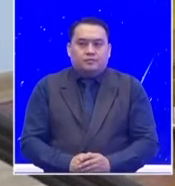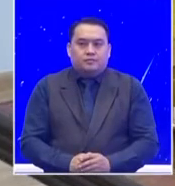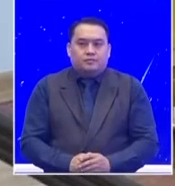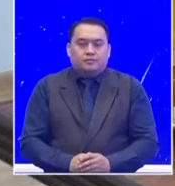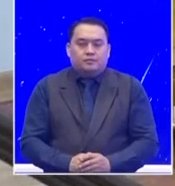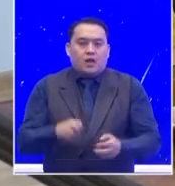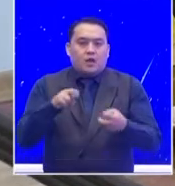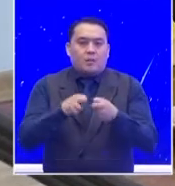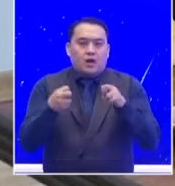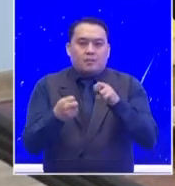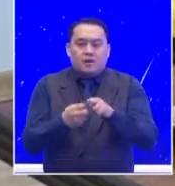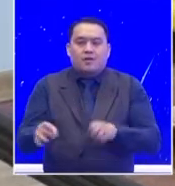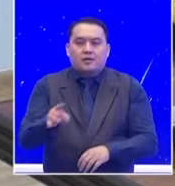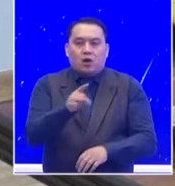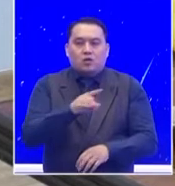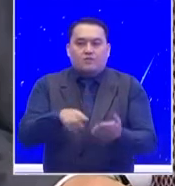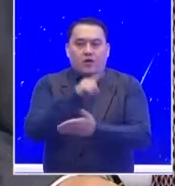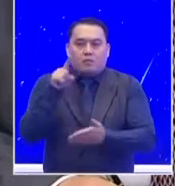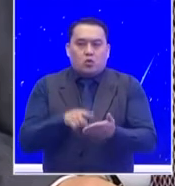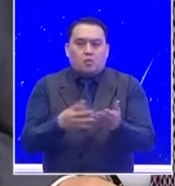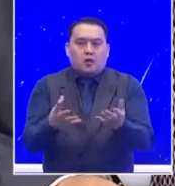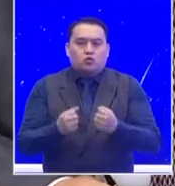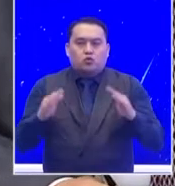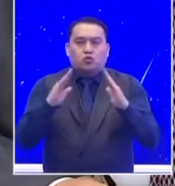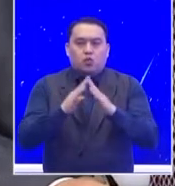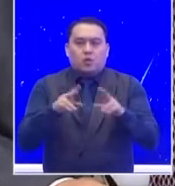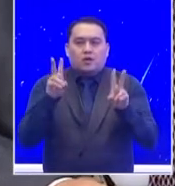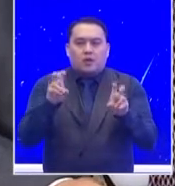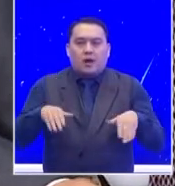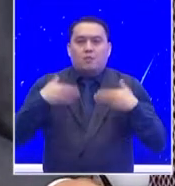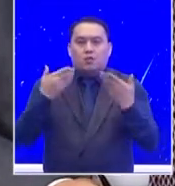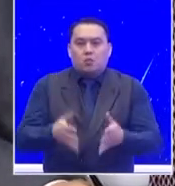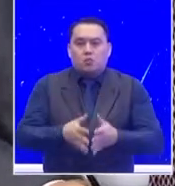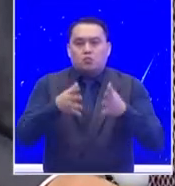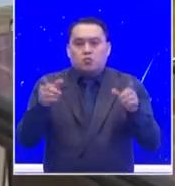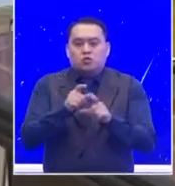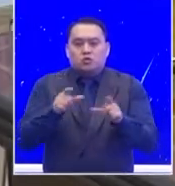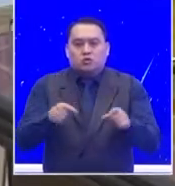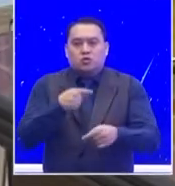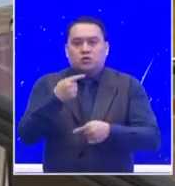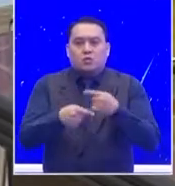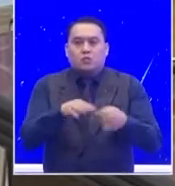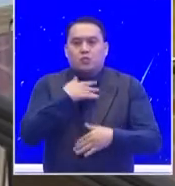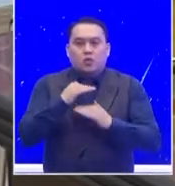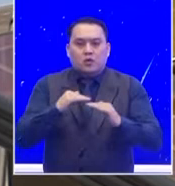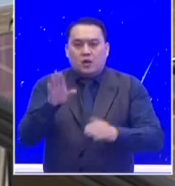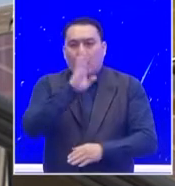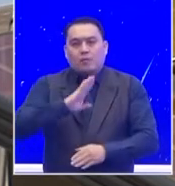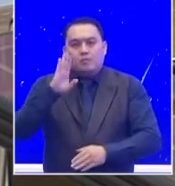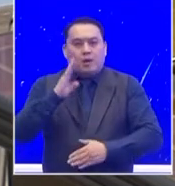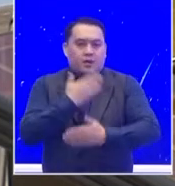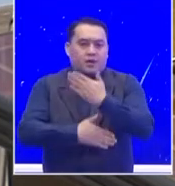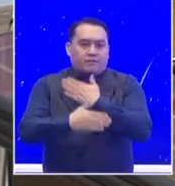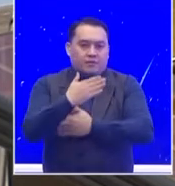из наболевших проблем жителей региона – вопрос получения жилья. С этой темой обратилась большая часть граждан, среди которых многодетные матери, инвалиды